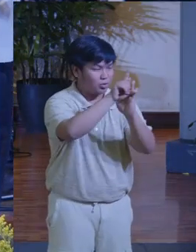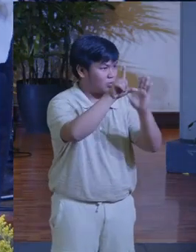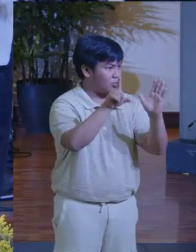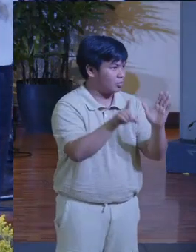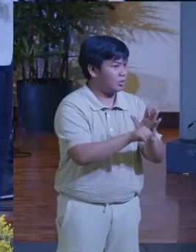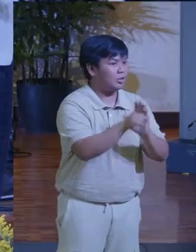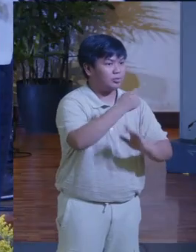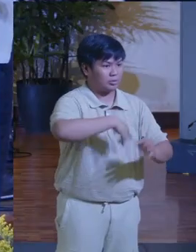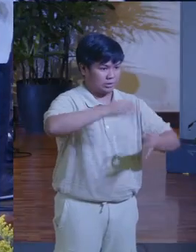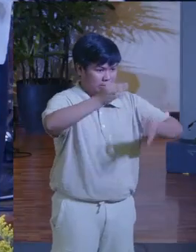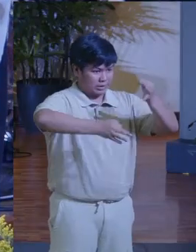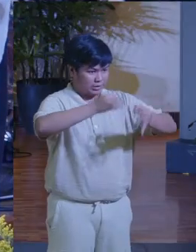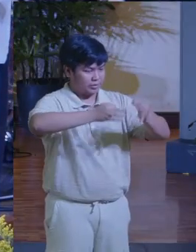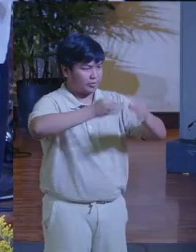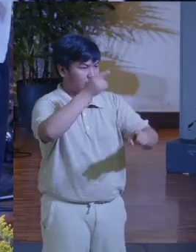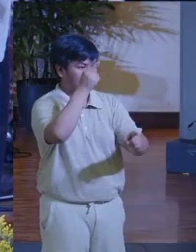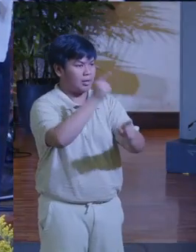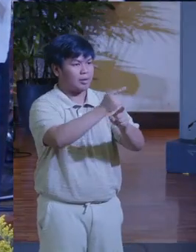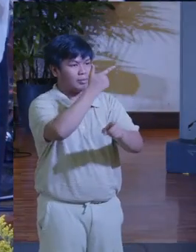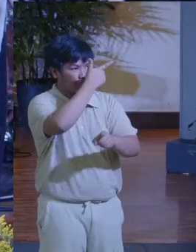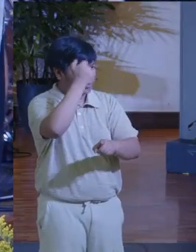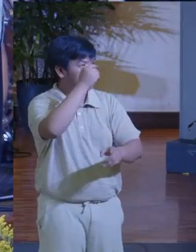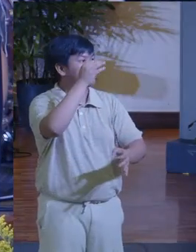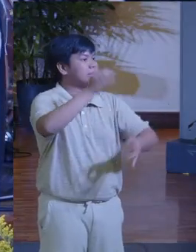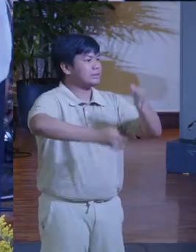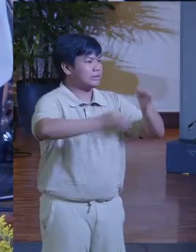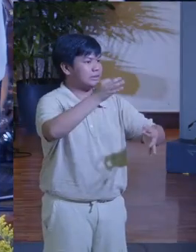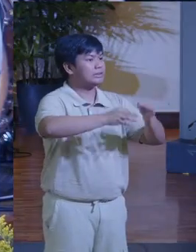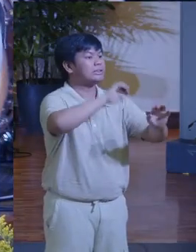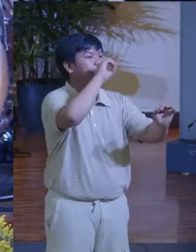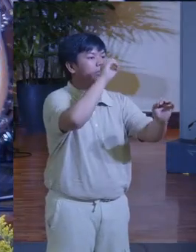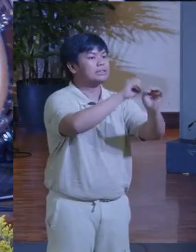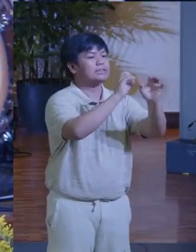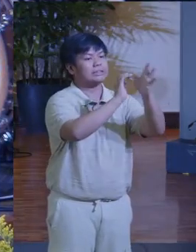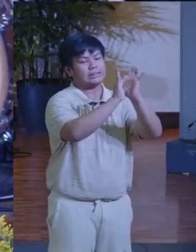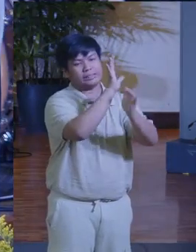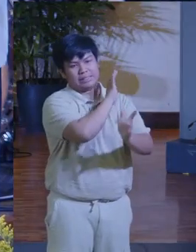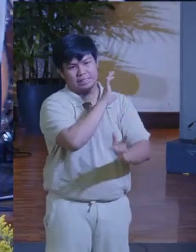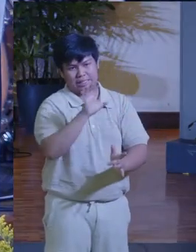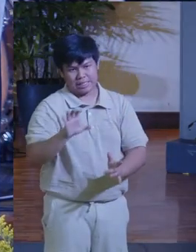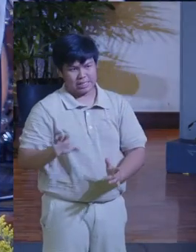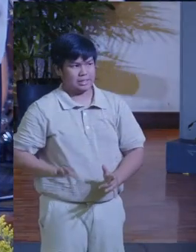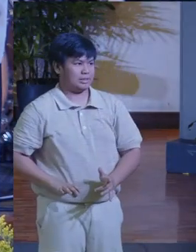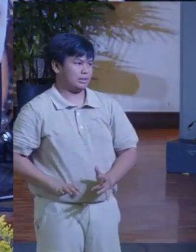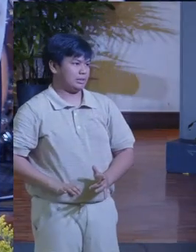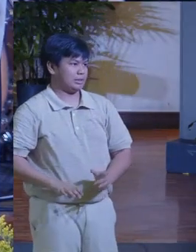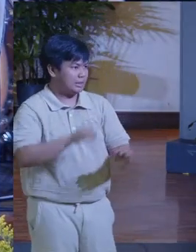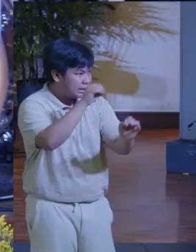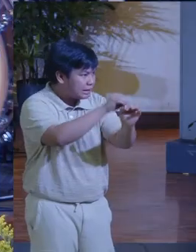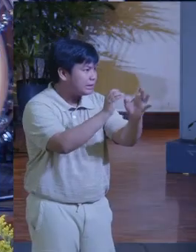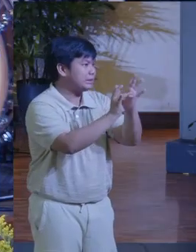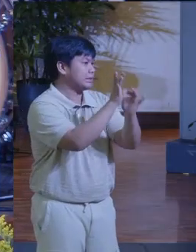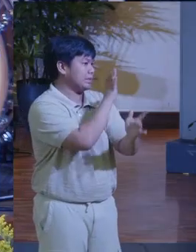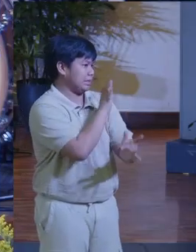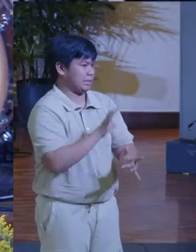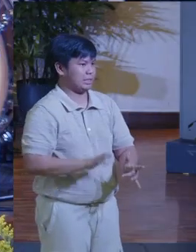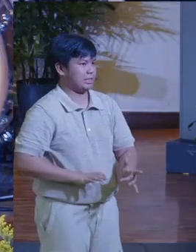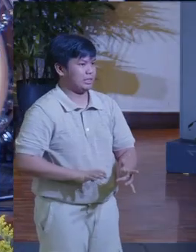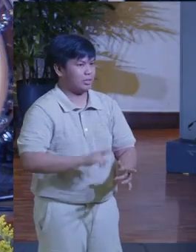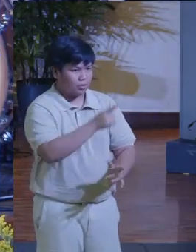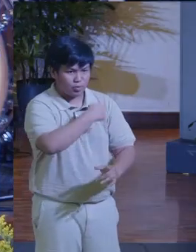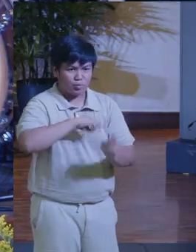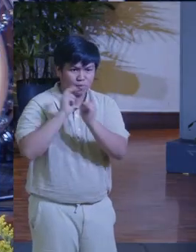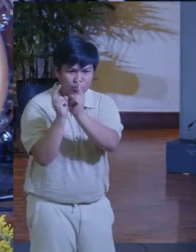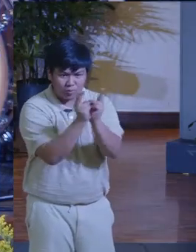tayo na-justify dahil we are justified in Christ. Literally, we are